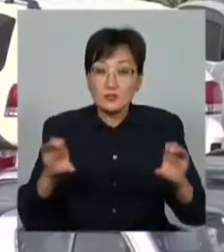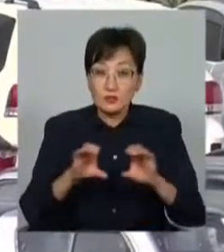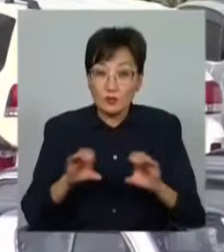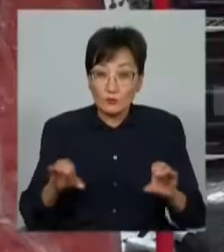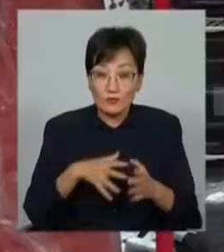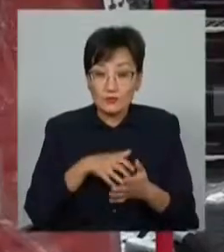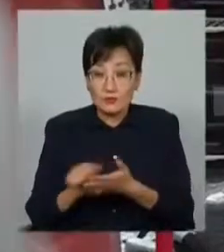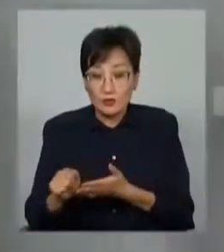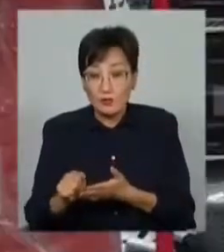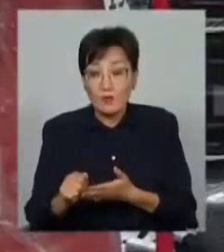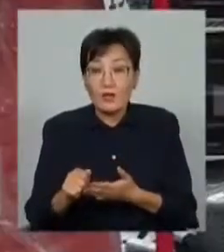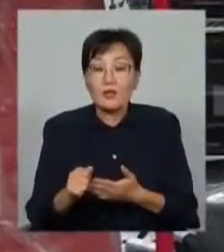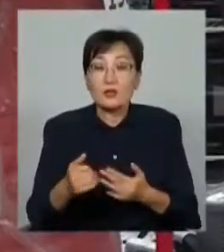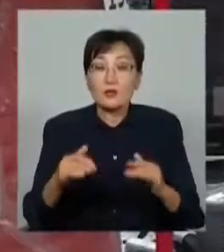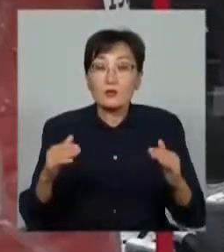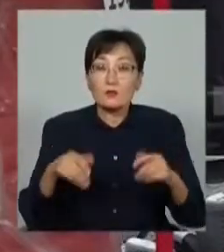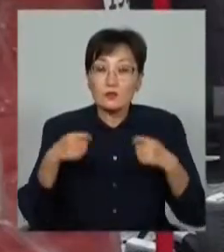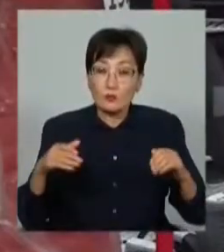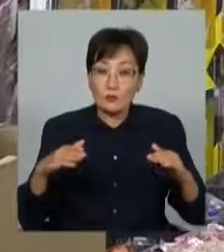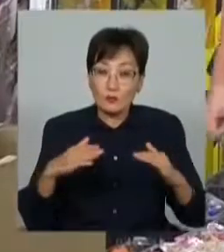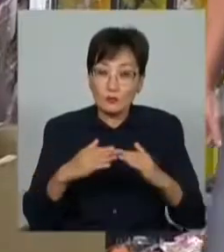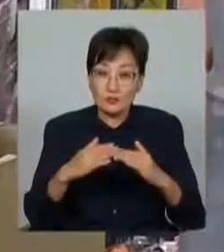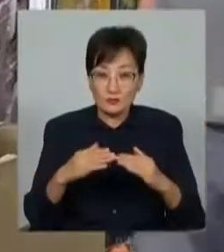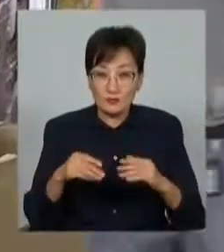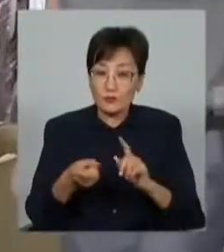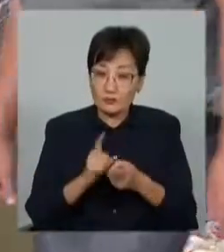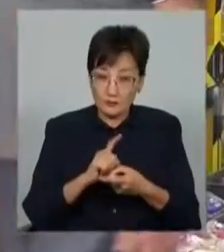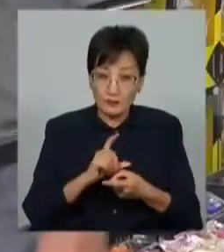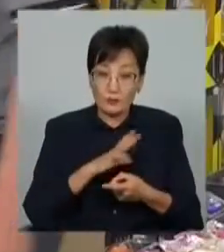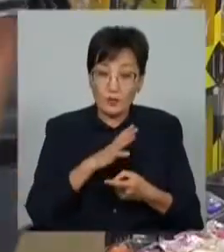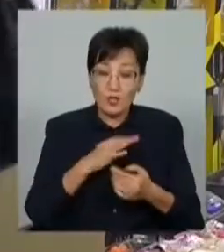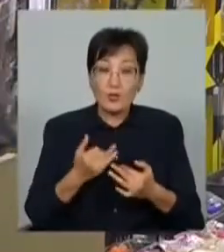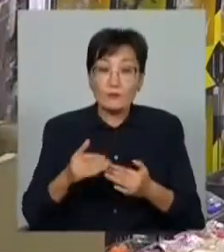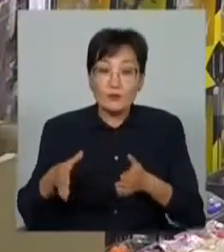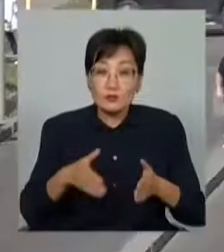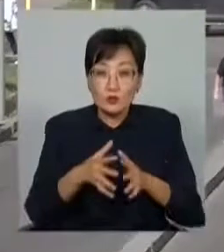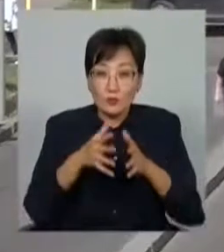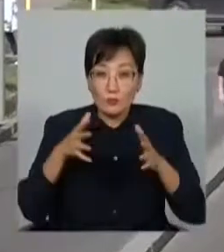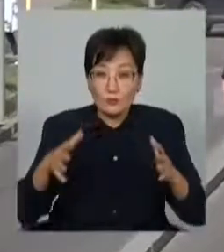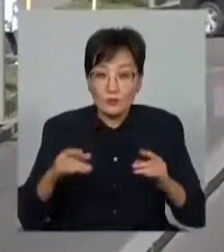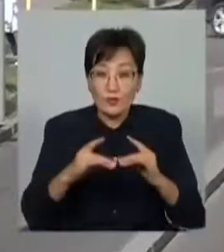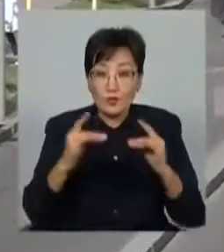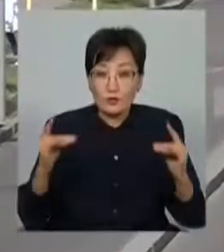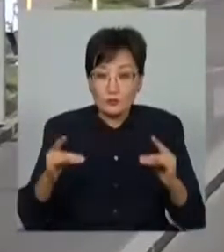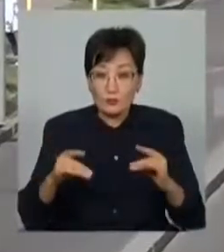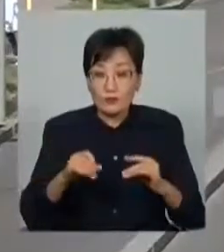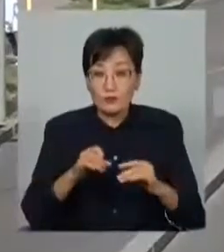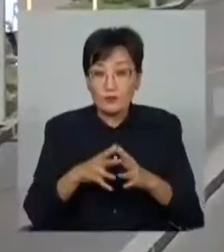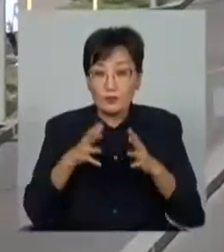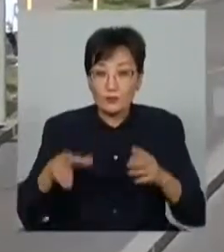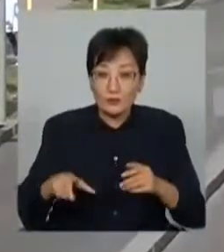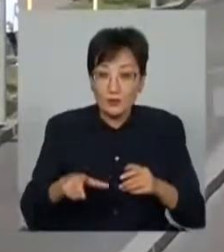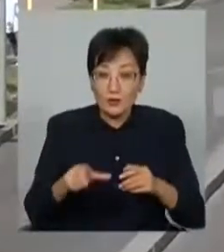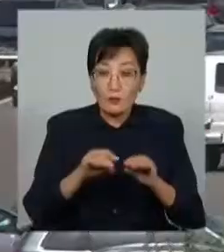сүріліп, қызыл сызық бойындағы сауда орындары жойылып, зәулім ғимараттар салынды. Жол кеңейтіліп, жерісті жүргіншілер өтпесі, кең